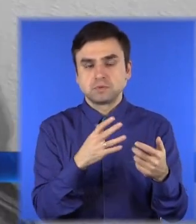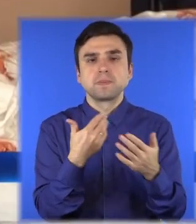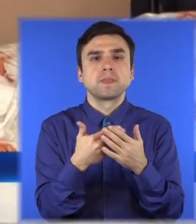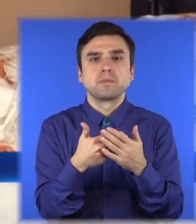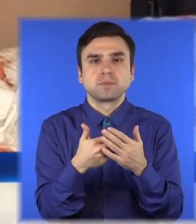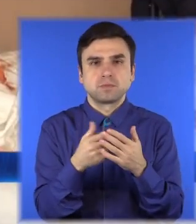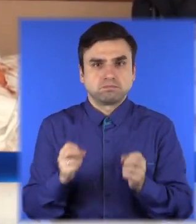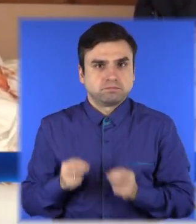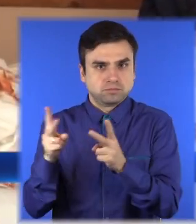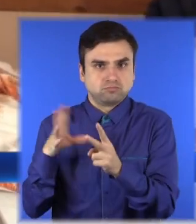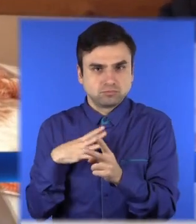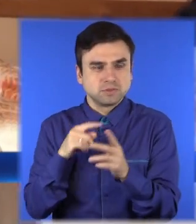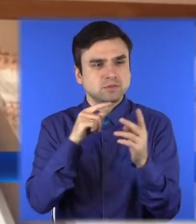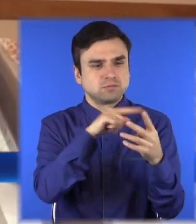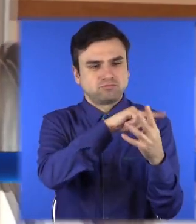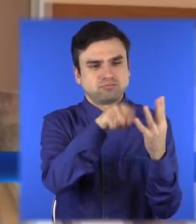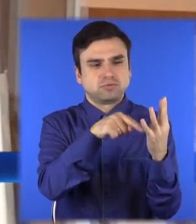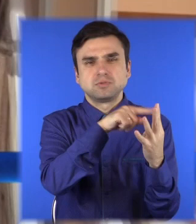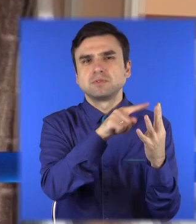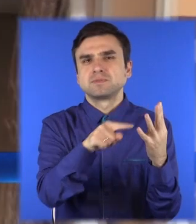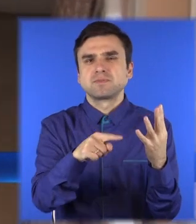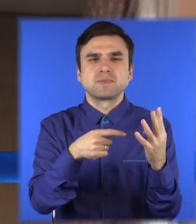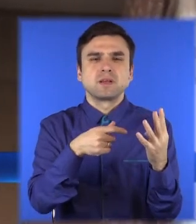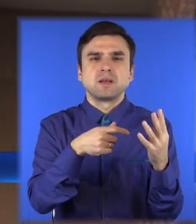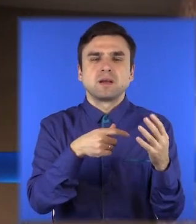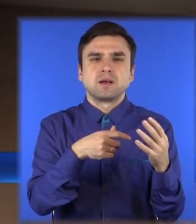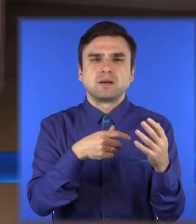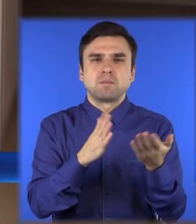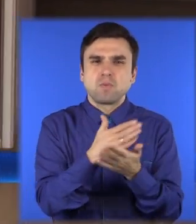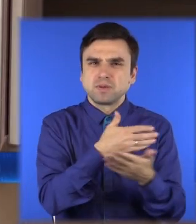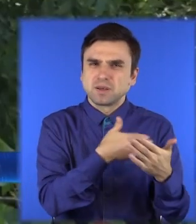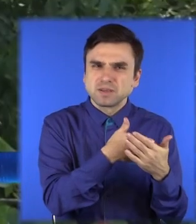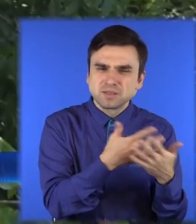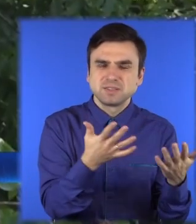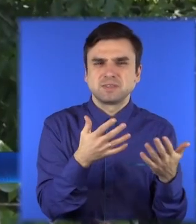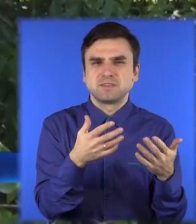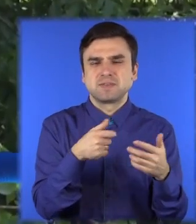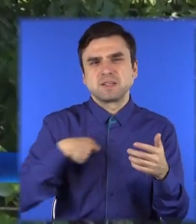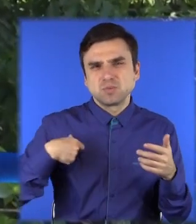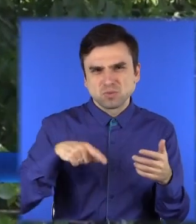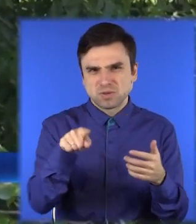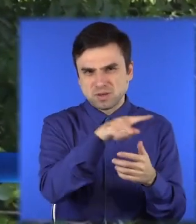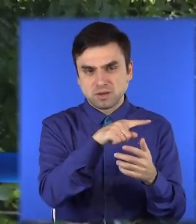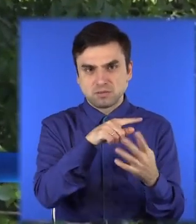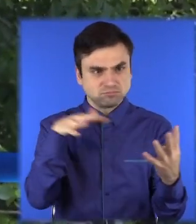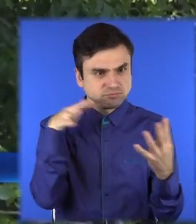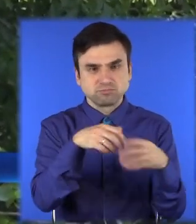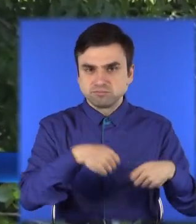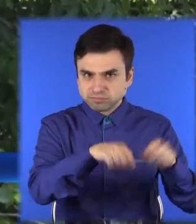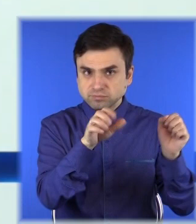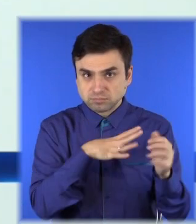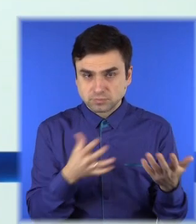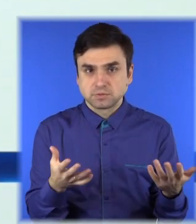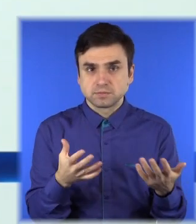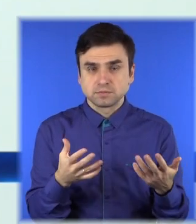невідомі побили 4 громадських активістів та міських депутатів. Криворіжці регулярно проводять акції на підтримку різних